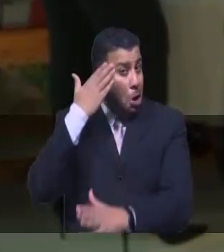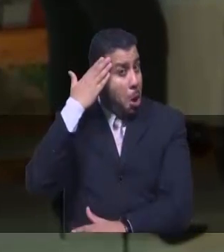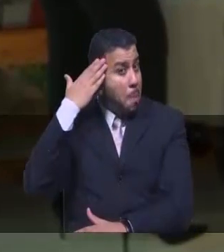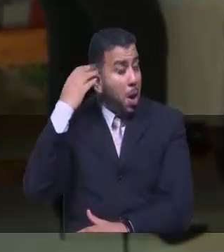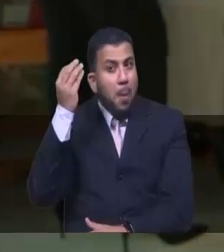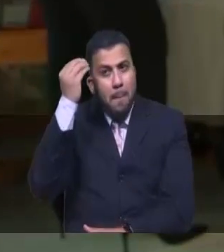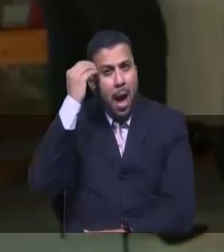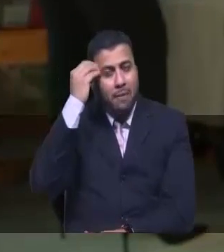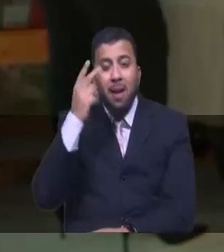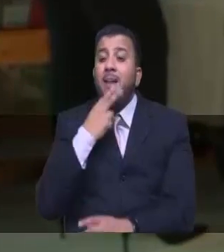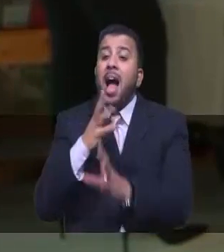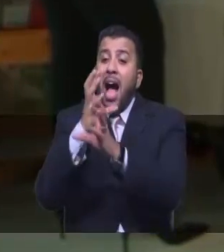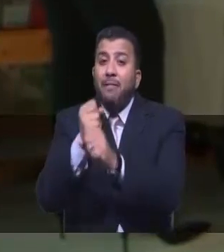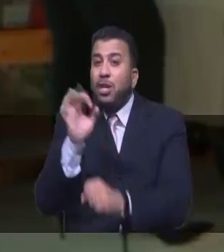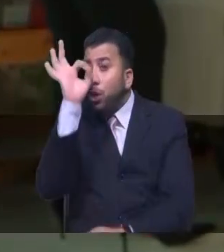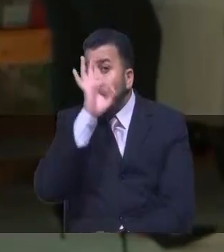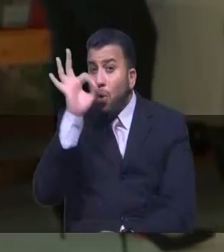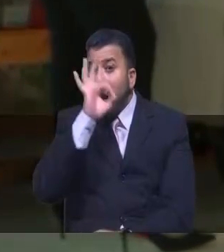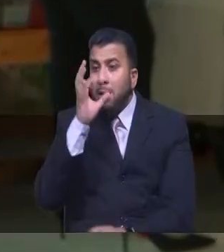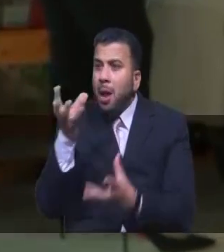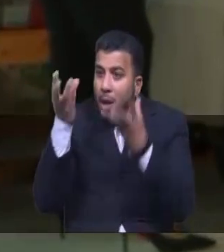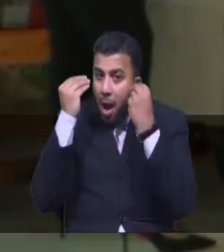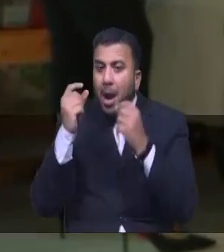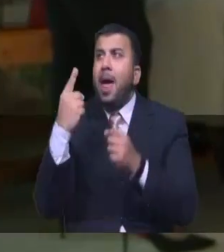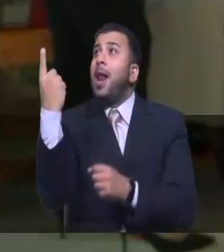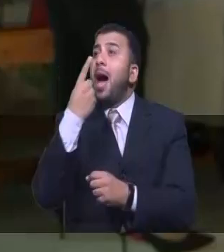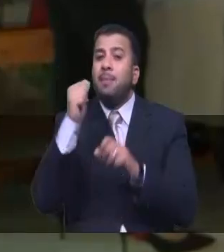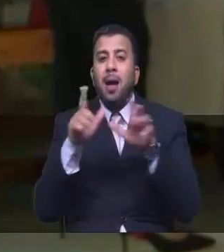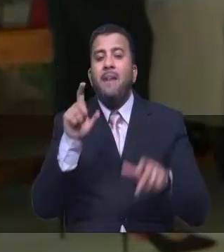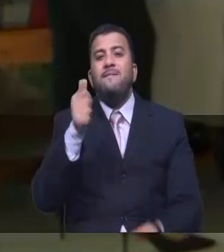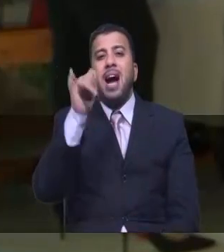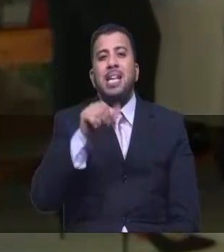والتجارب من أجل حفظ وصون هذا التراث ونقله إلى العالم. لأخبار الدار فايزة الضنحاني.